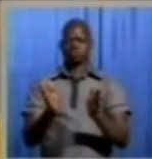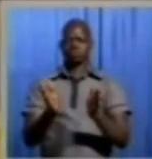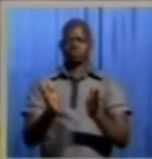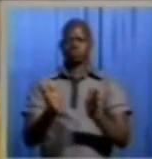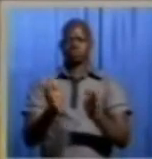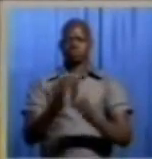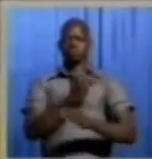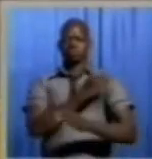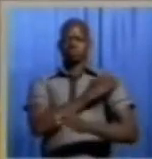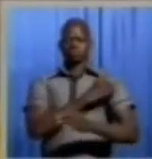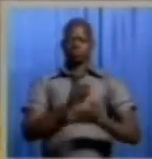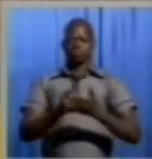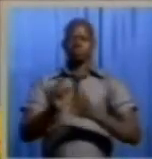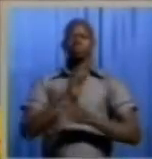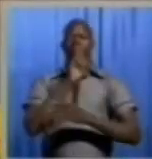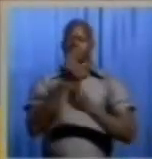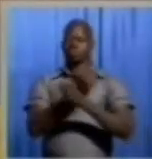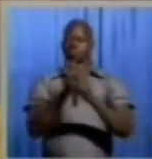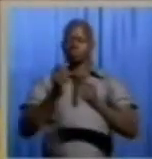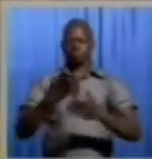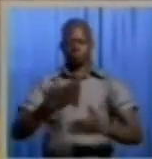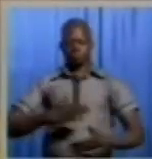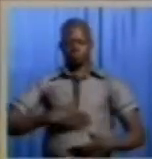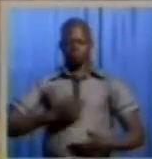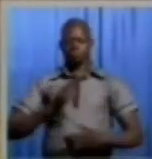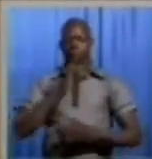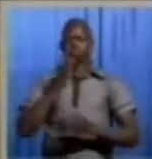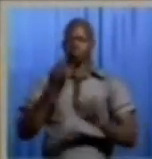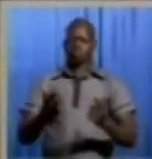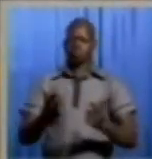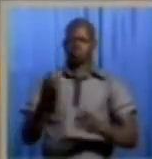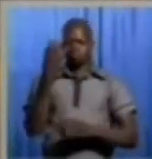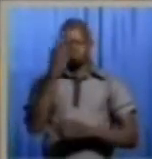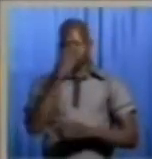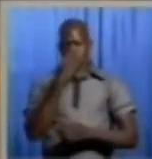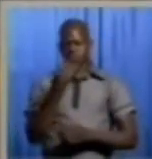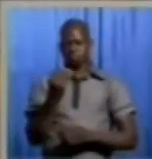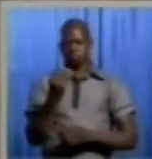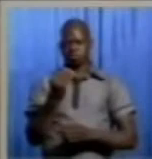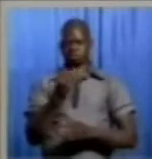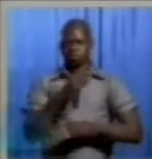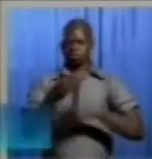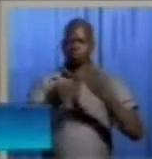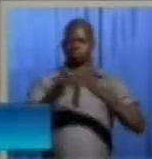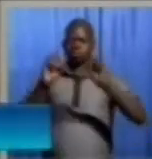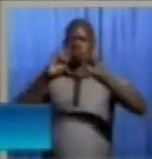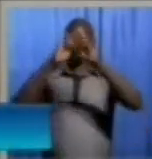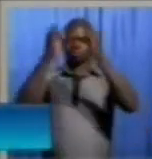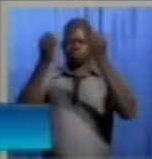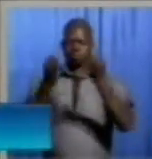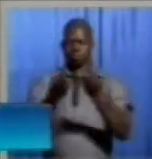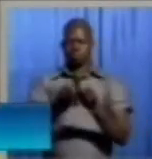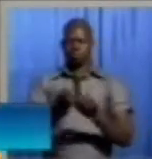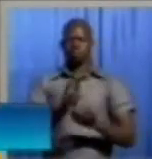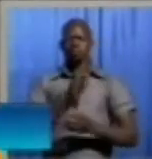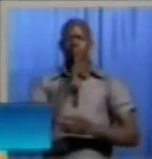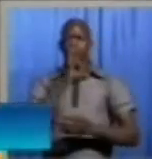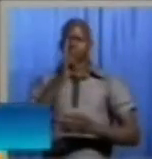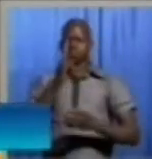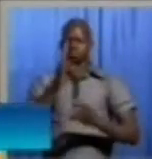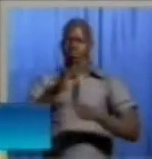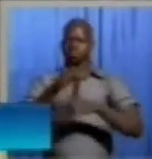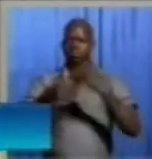Et on est très très content d'être là et c'est très beau. Tous les troupes sont magnifiques. Tous les